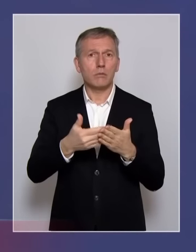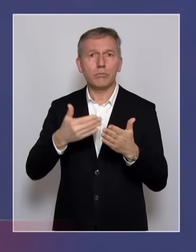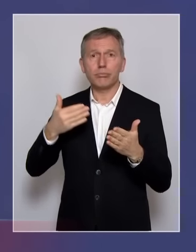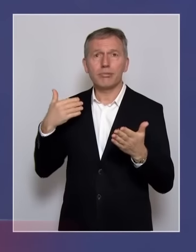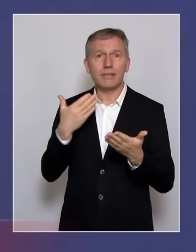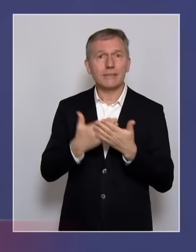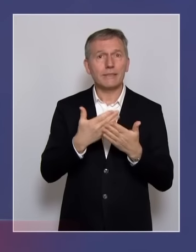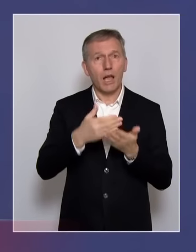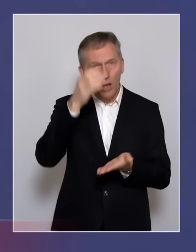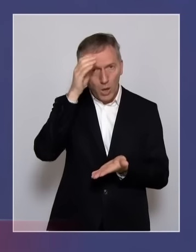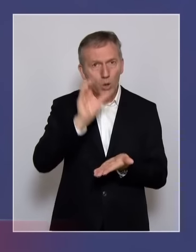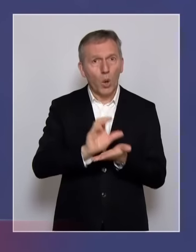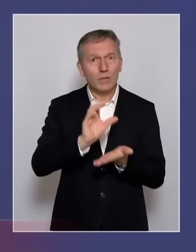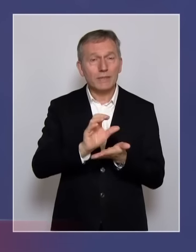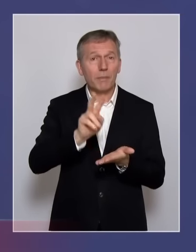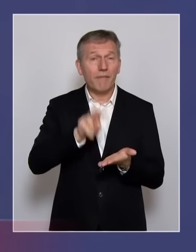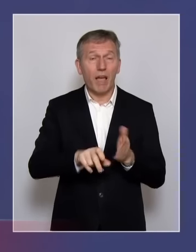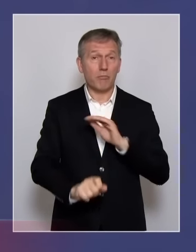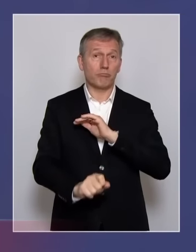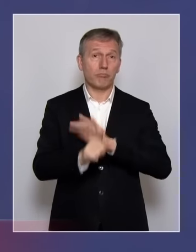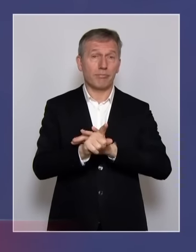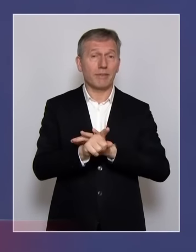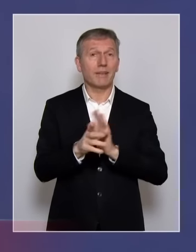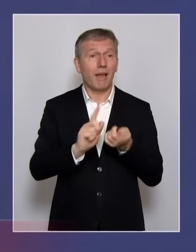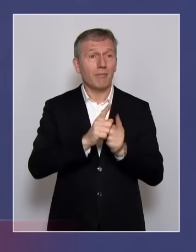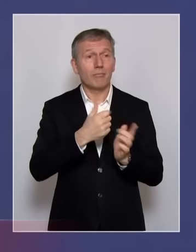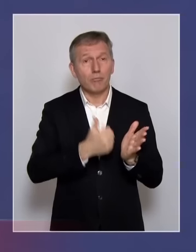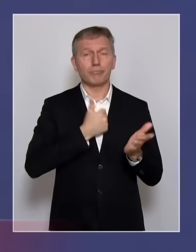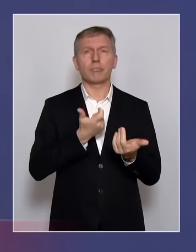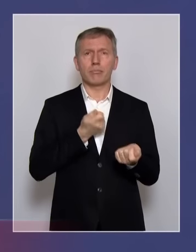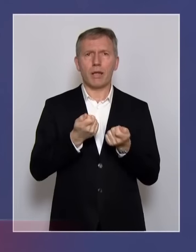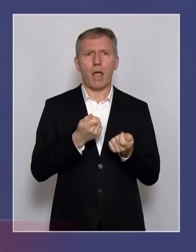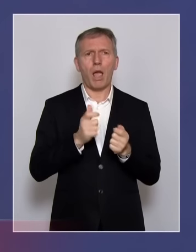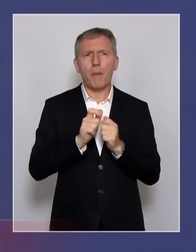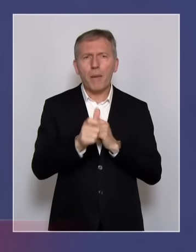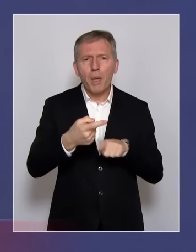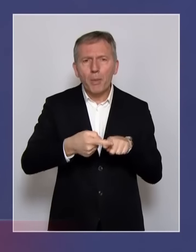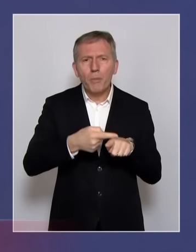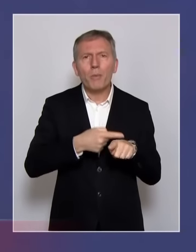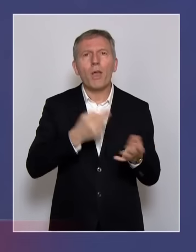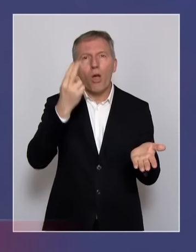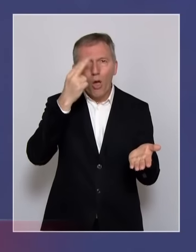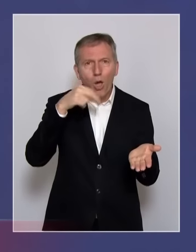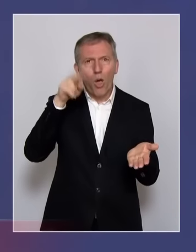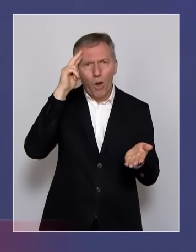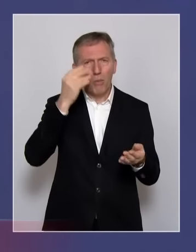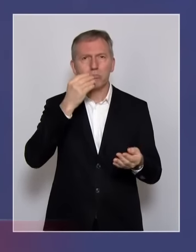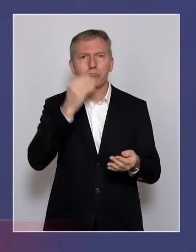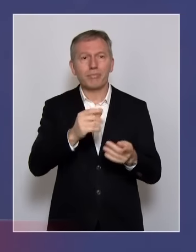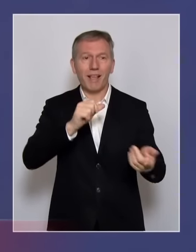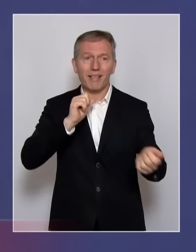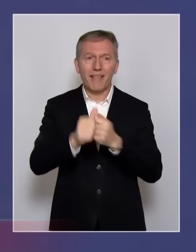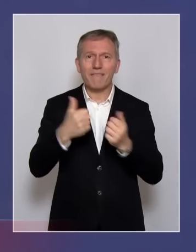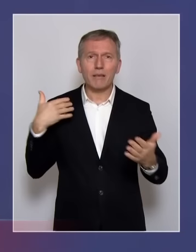que ce concept qui paraissait étrange de souveraineté s'est progressivement imposé et que, oui, l'Europe a été au rendez-vous de ces défis durant ces